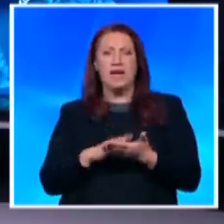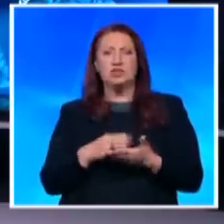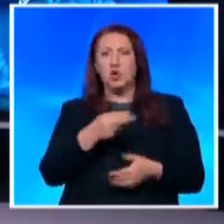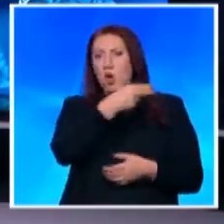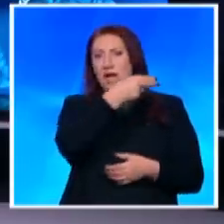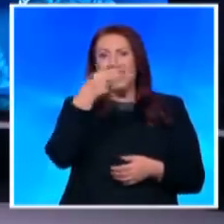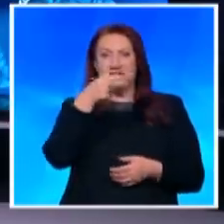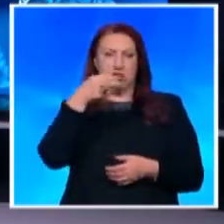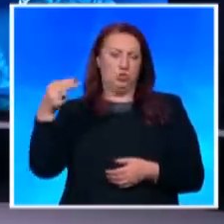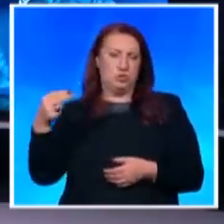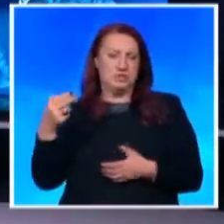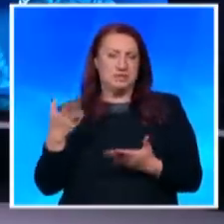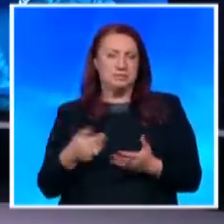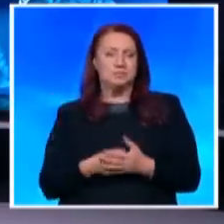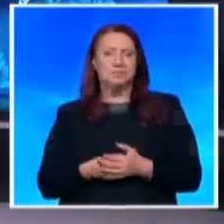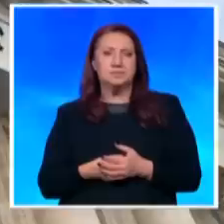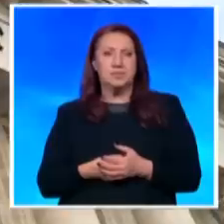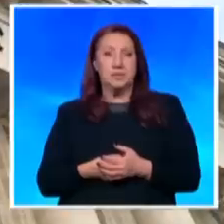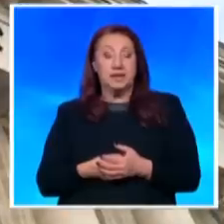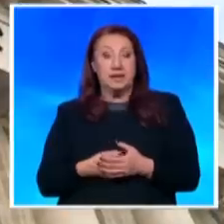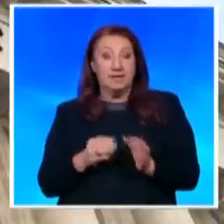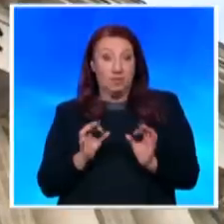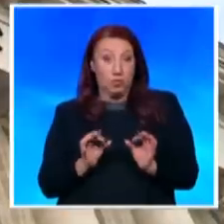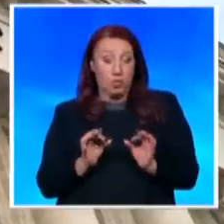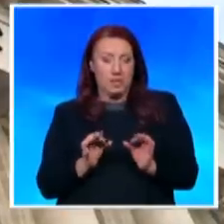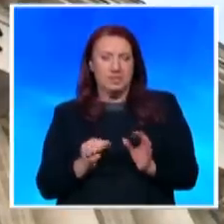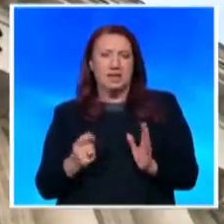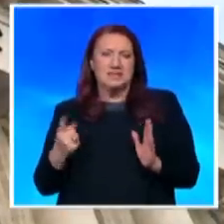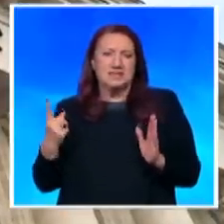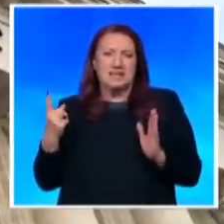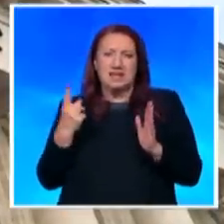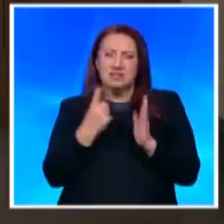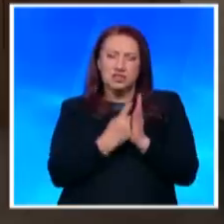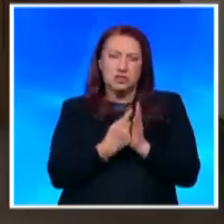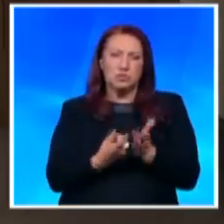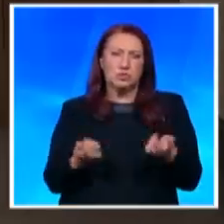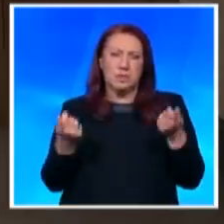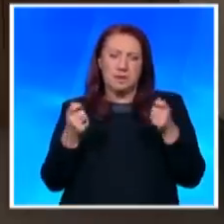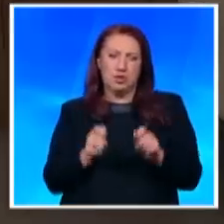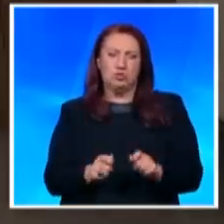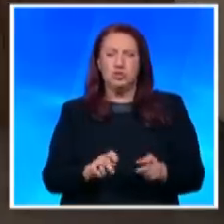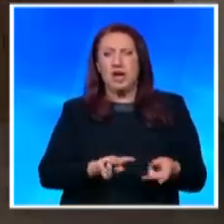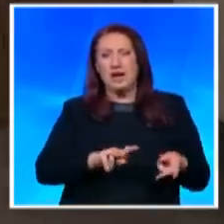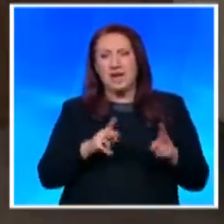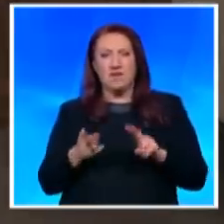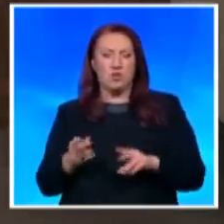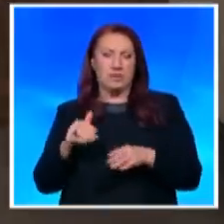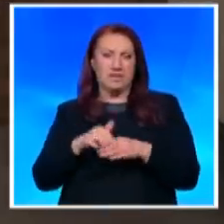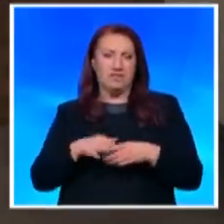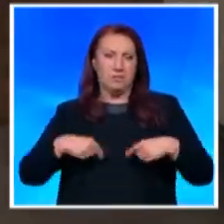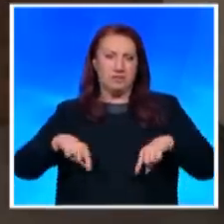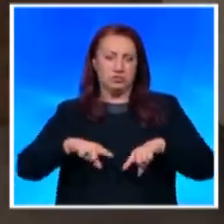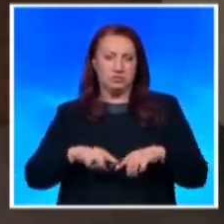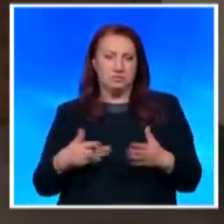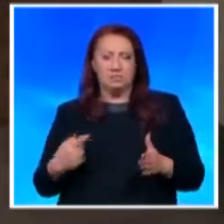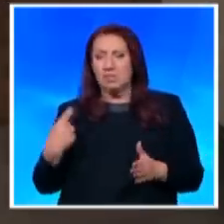на Съюза на съдиите Татяна Жилова. В момента е задължително да се завърши реформата в правосъдието, защото авторитетът на съдебната